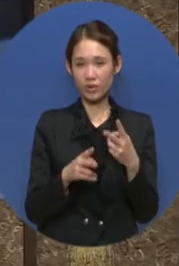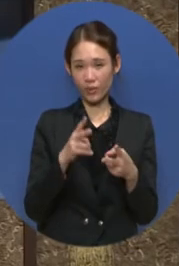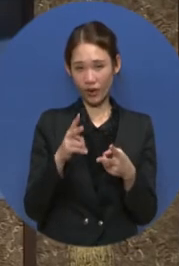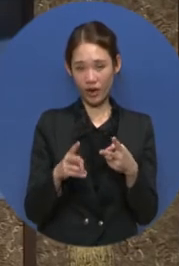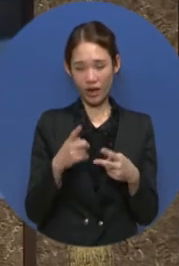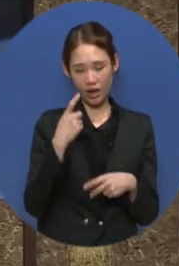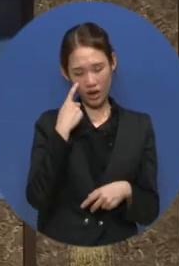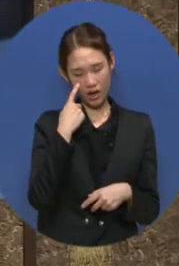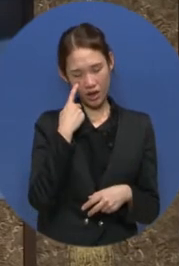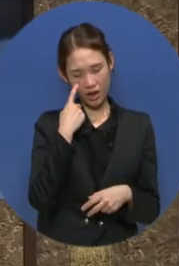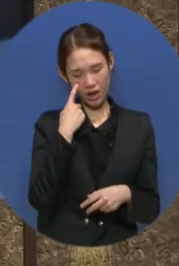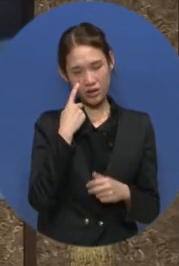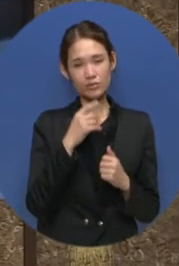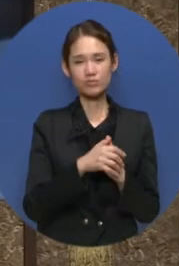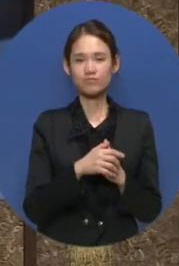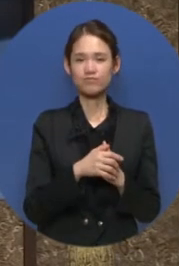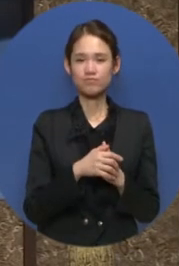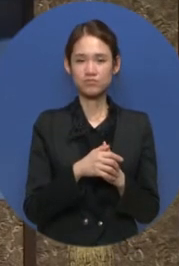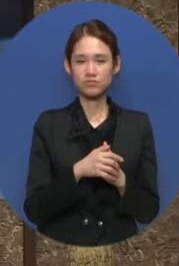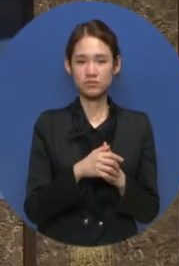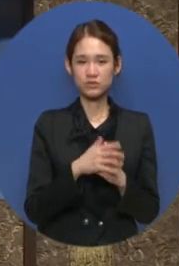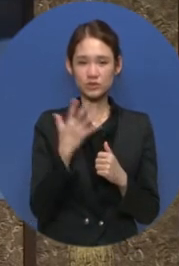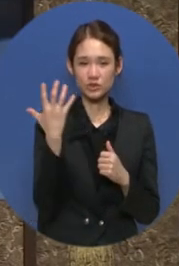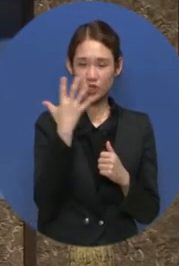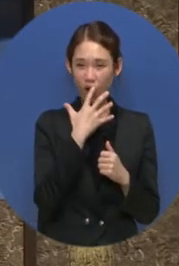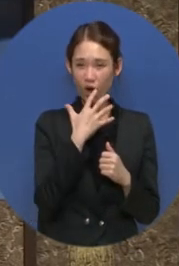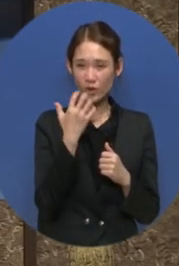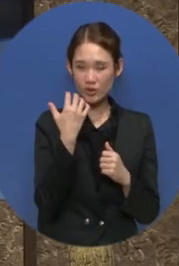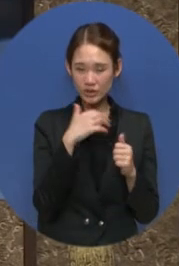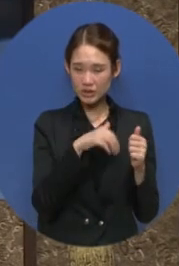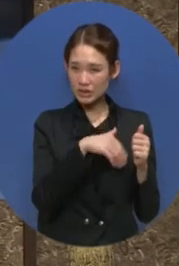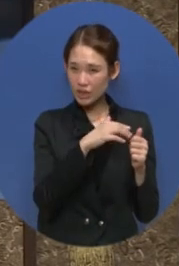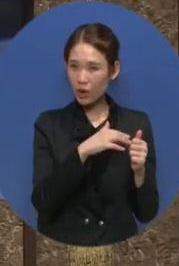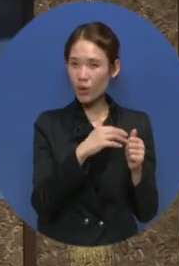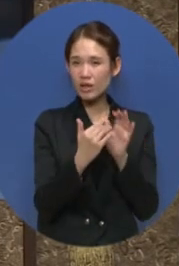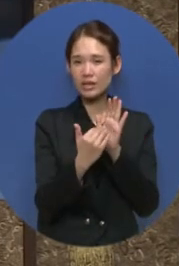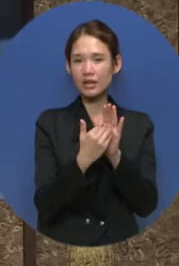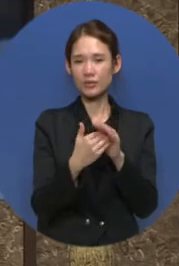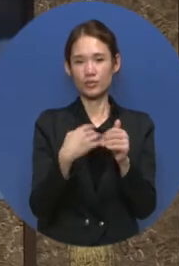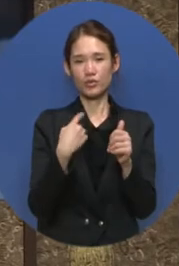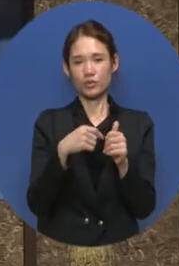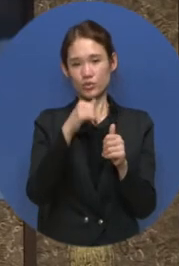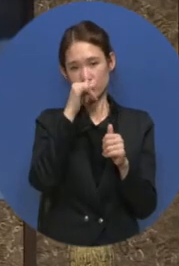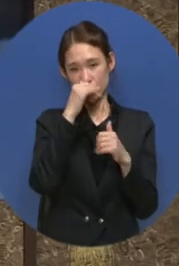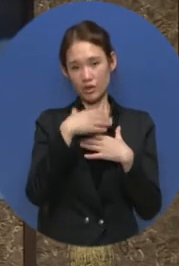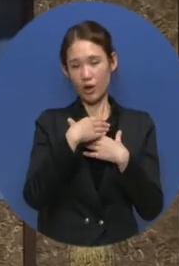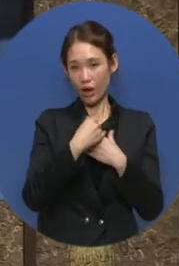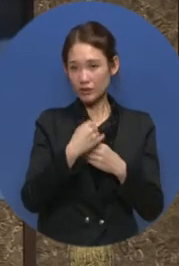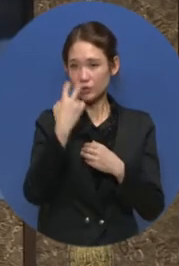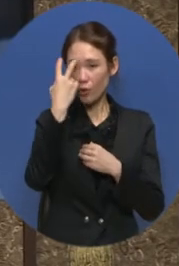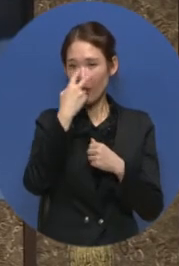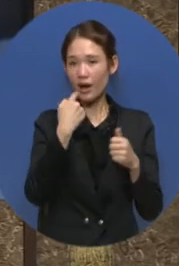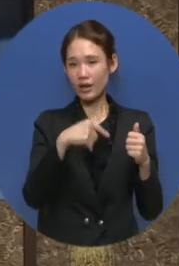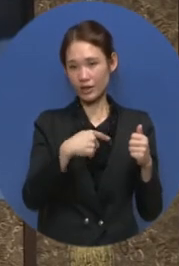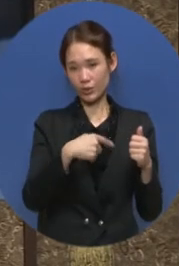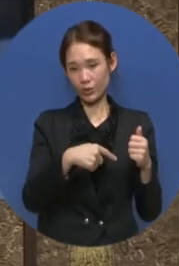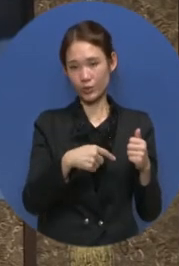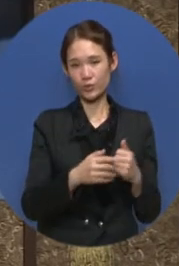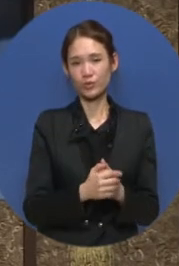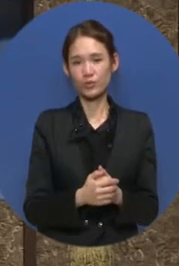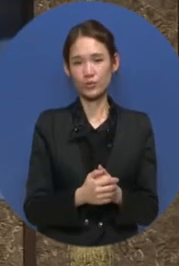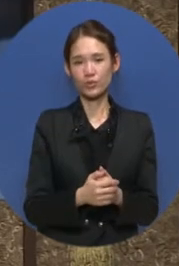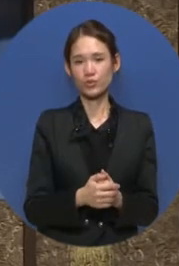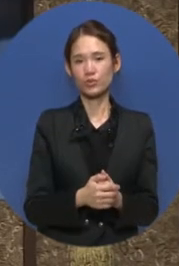하다 보니까요, 예. 저희가 그 성희롱 예방 교육도 있고요, 예예. 또 안전 교육도 있습니다. 안전 관리